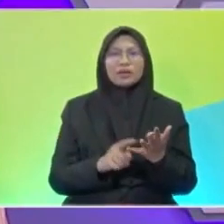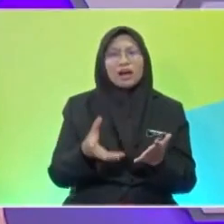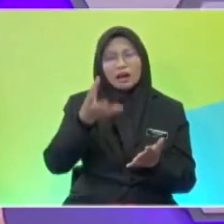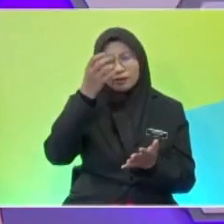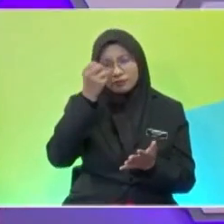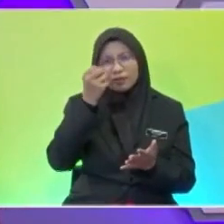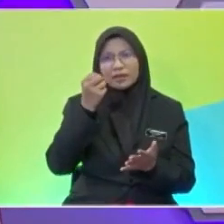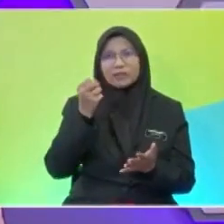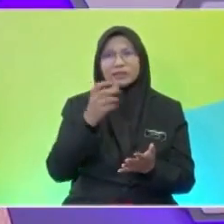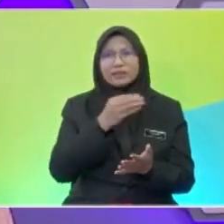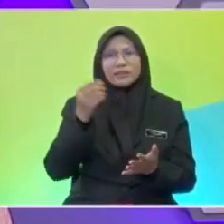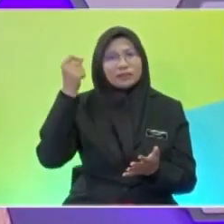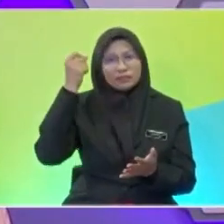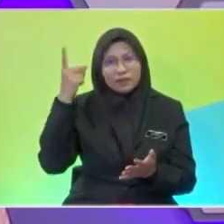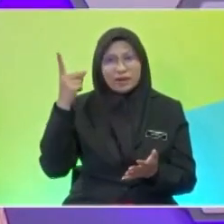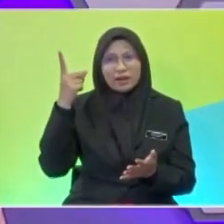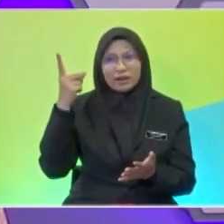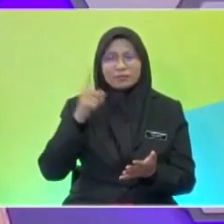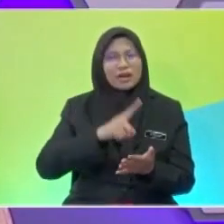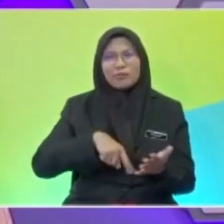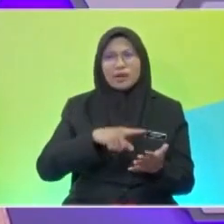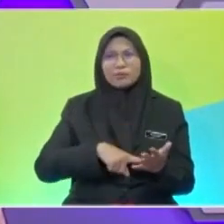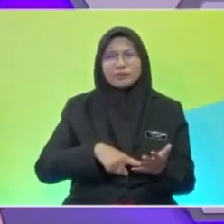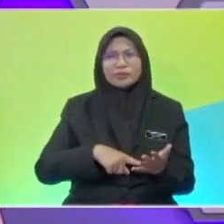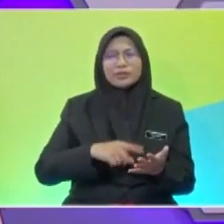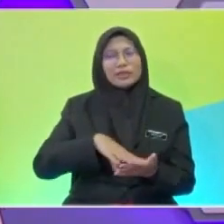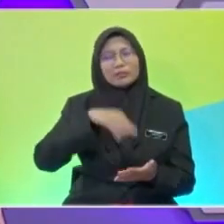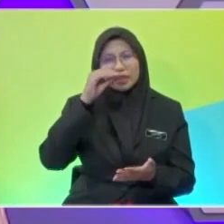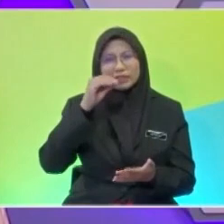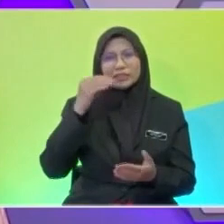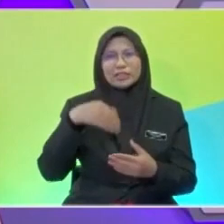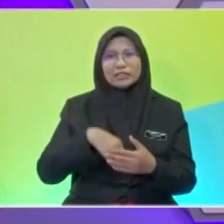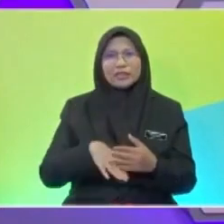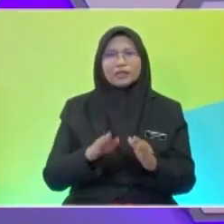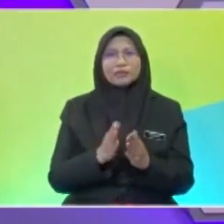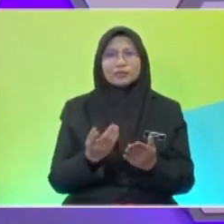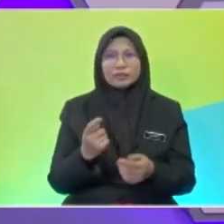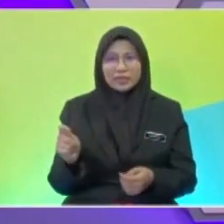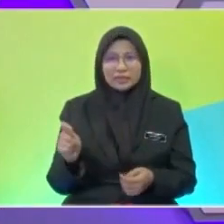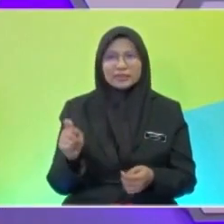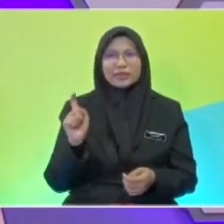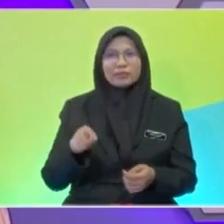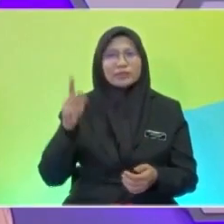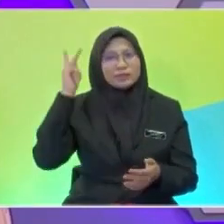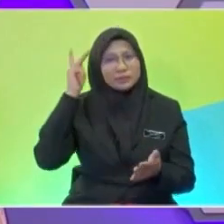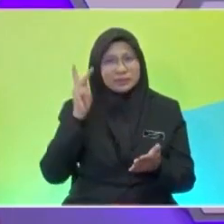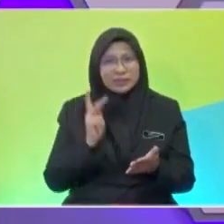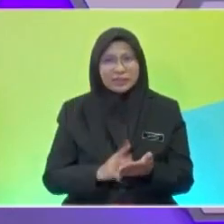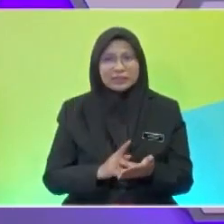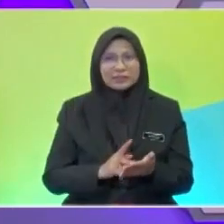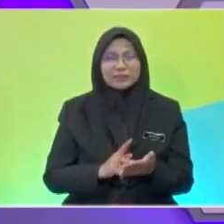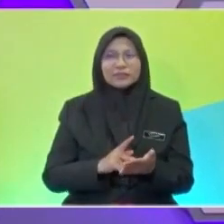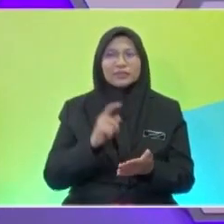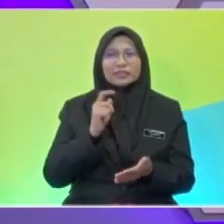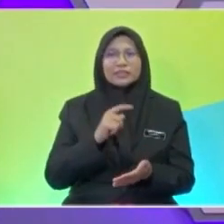memahami ya Ee isi kandungan yang terdapat dalam mata pelajaran ini dan Percayalah anak-anak ya macam pelajaran ini bukan zakat macam-macam pelajaran